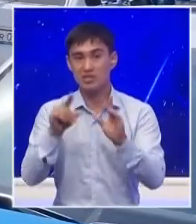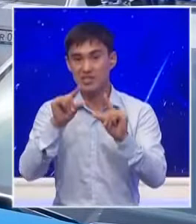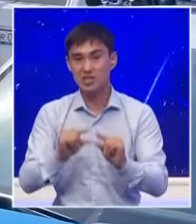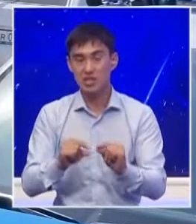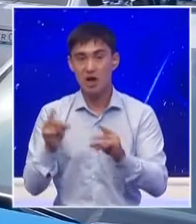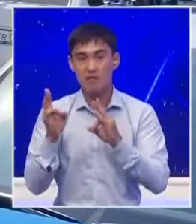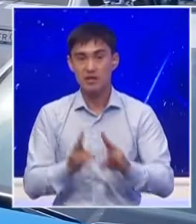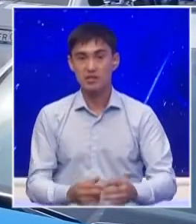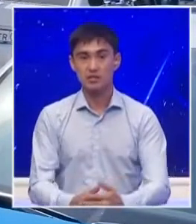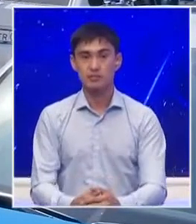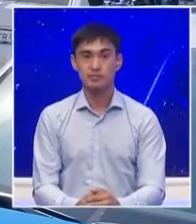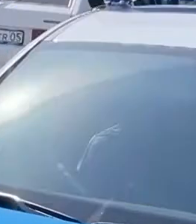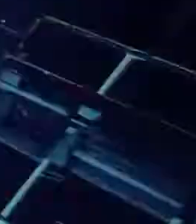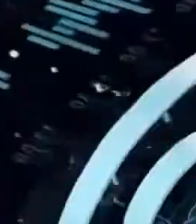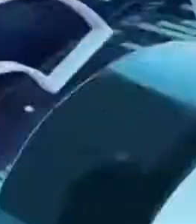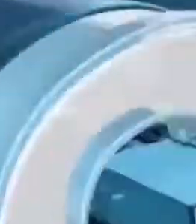аварийности